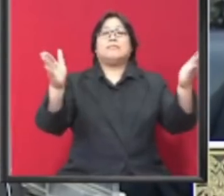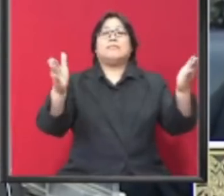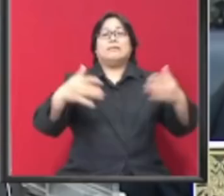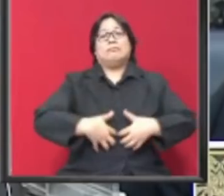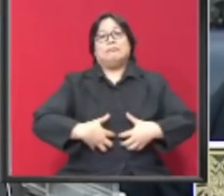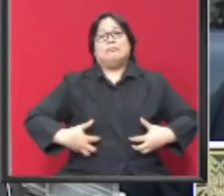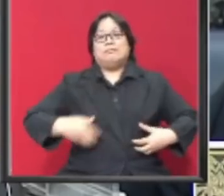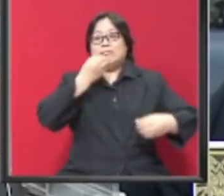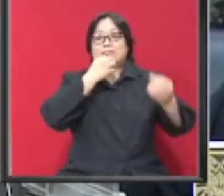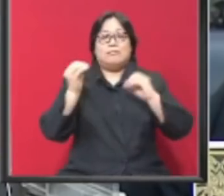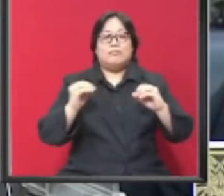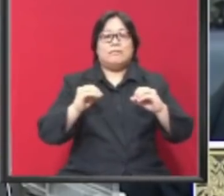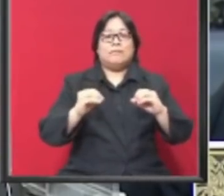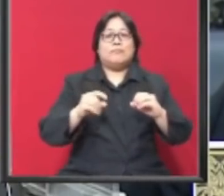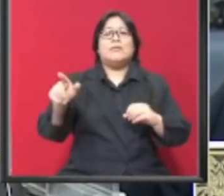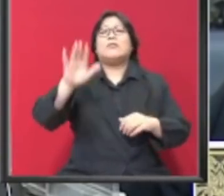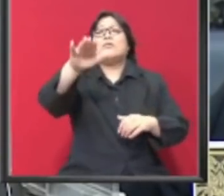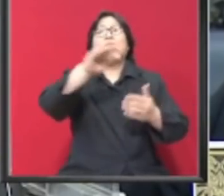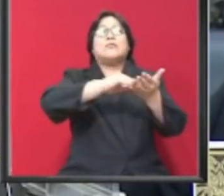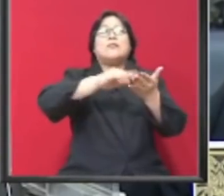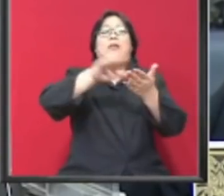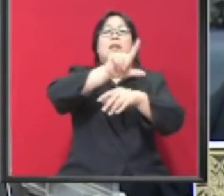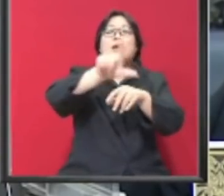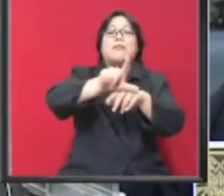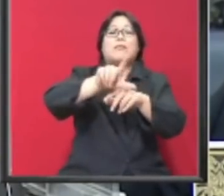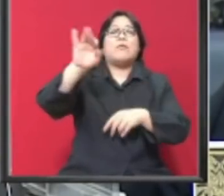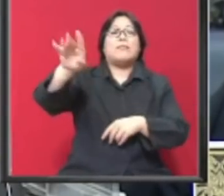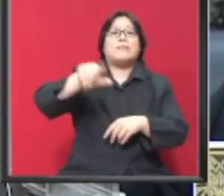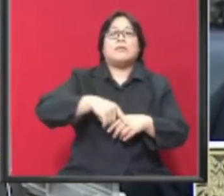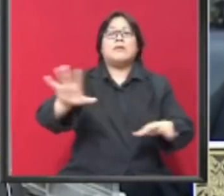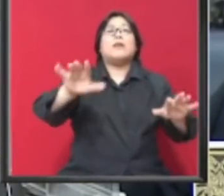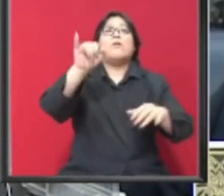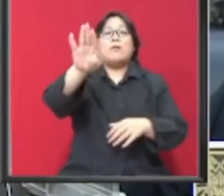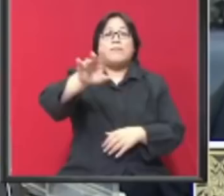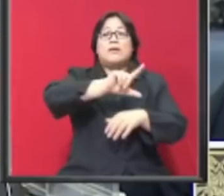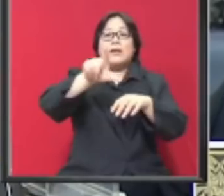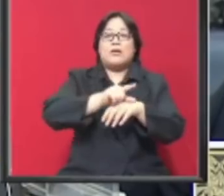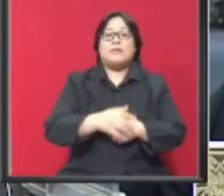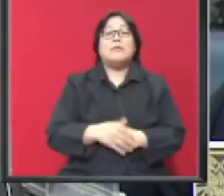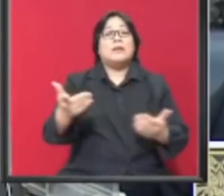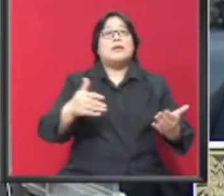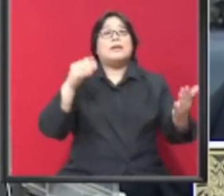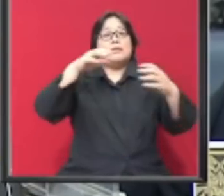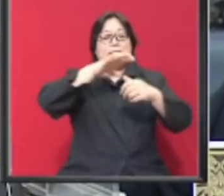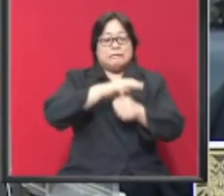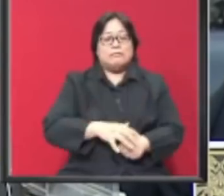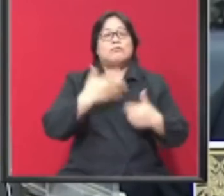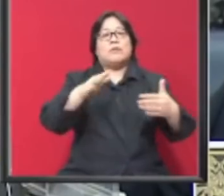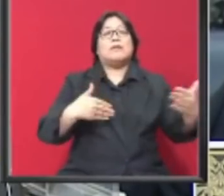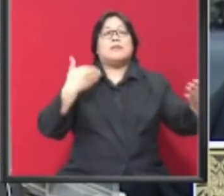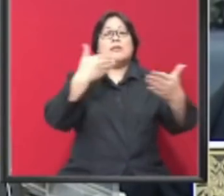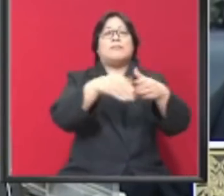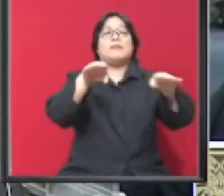kuburan bagi mereka yang tidak pernah mengalami kuburan Langkawi tekanan sudah